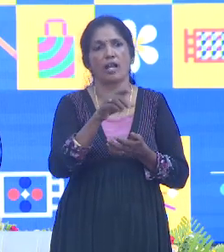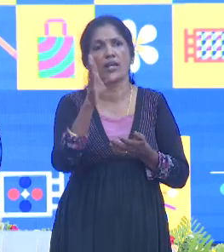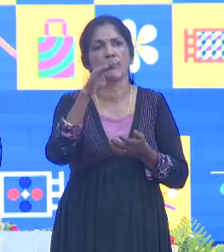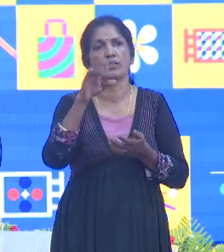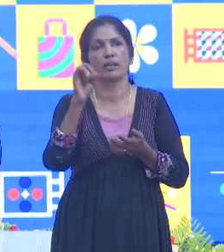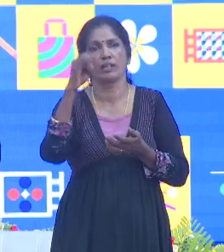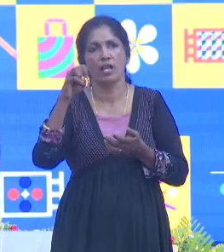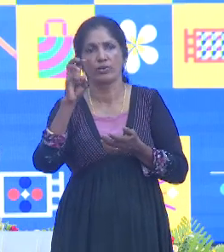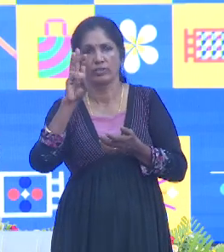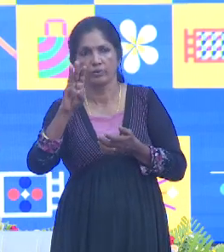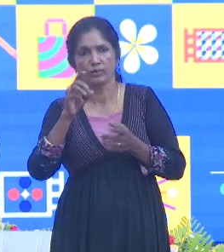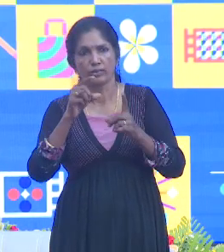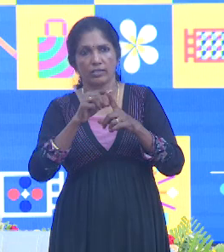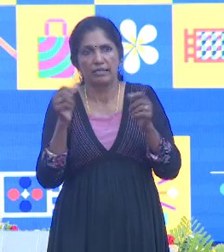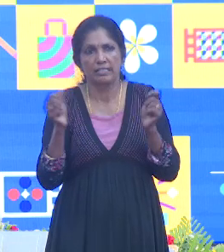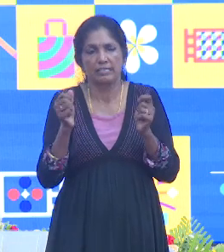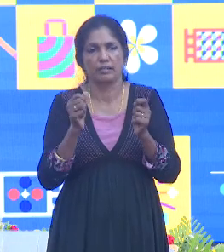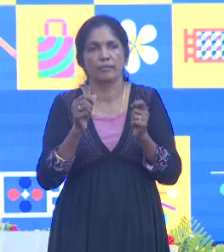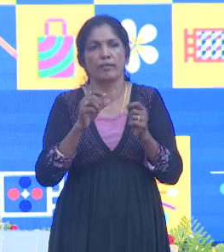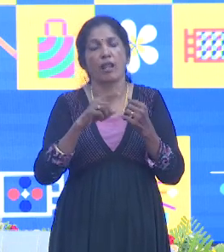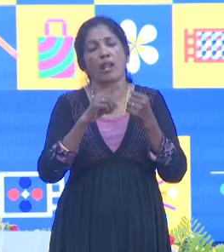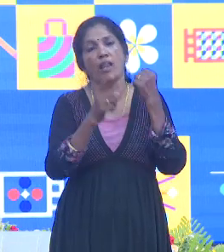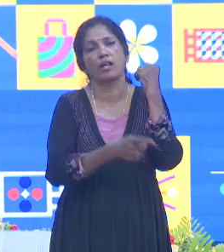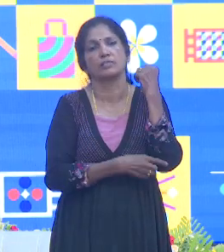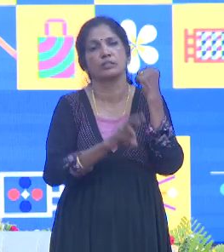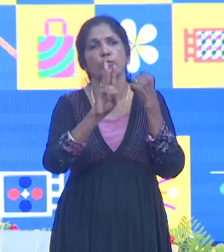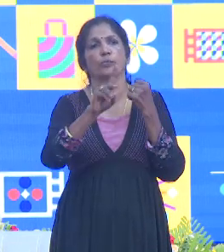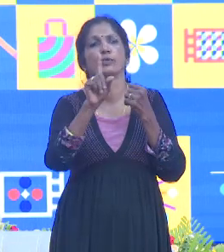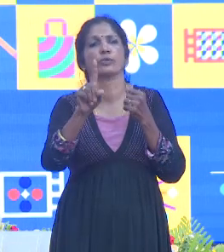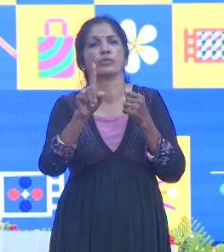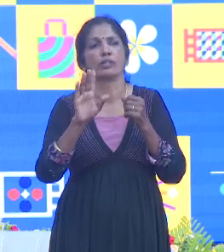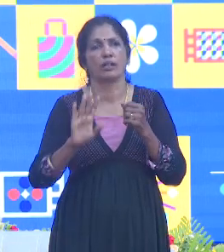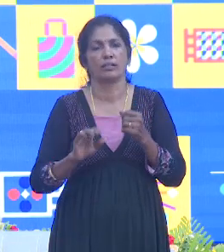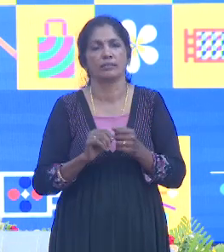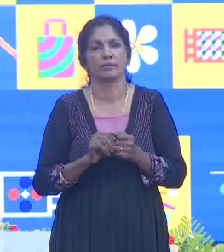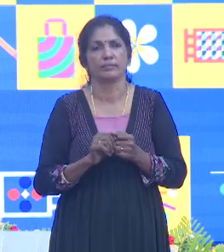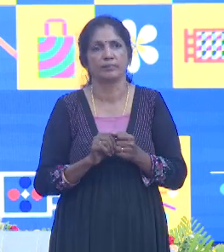63 ഡിസംബറിലാണ് ഡിസംബർ അവസാനം 31നാണ് എന്നുള്ളതുകൊണ്ടാണ്